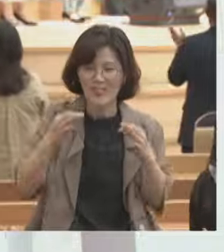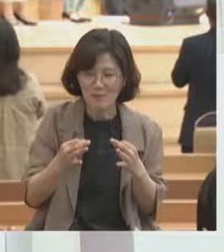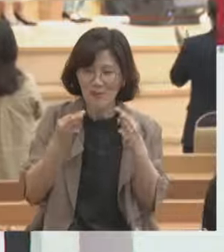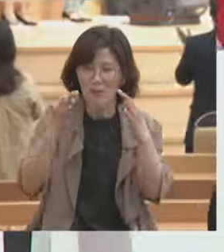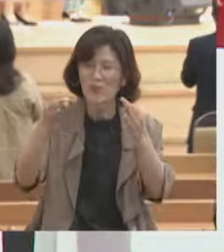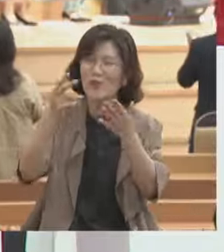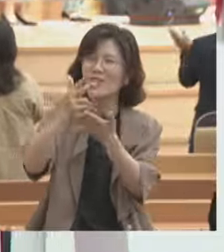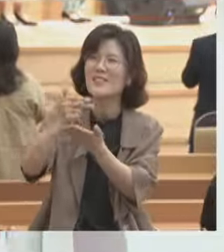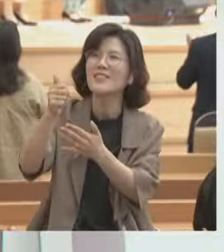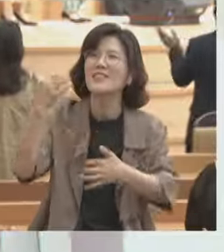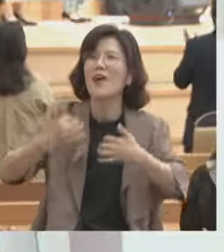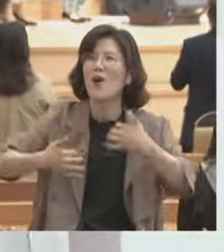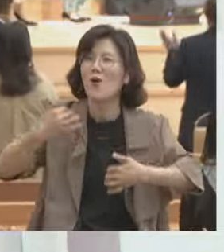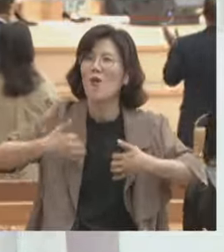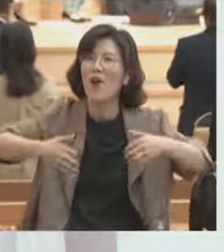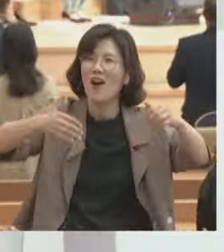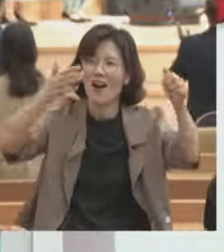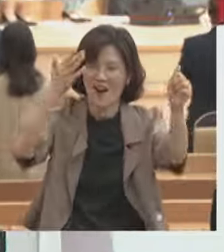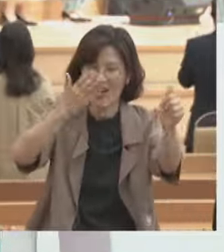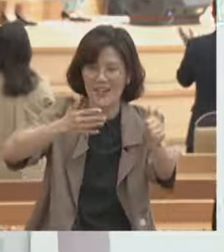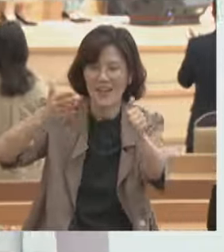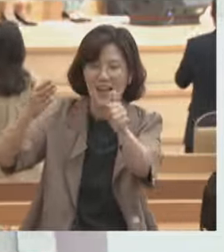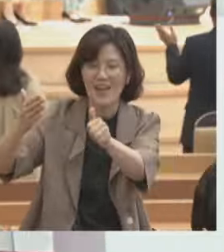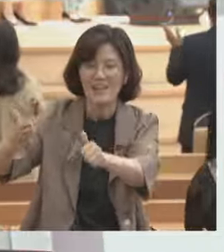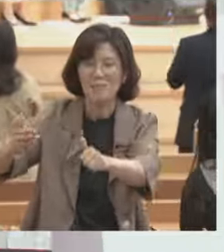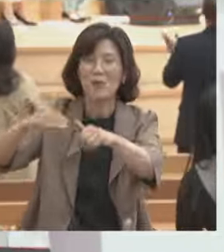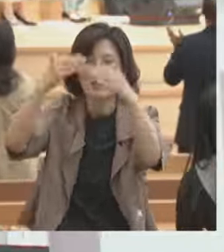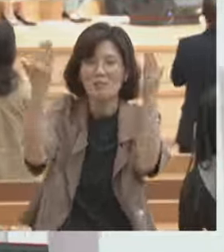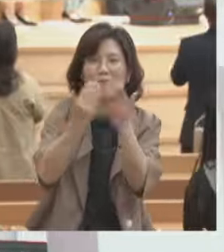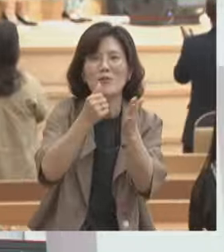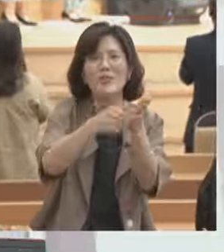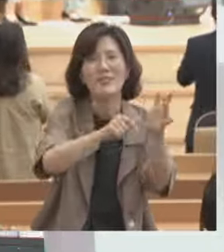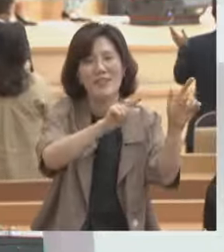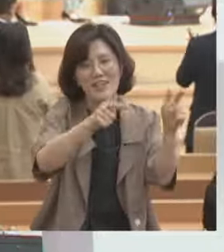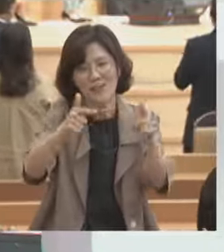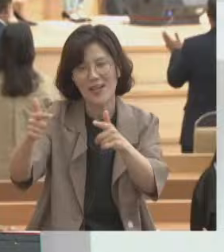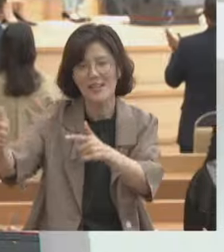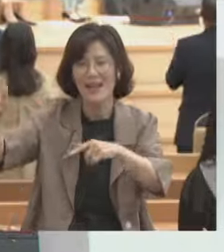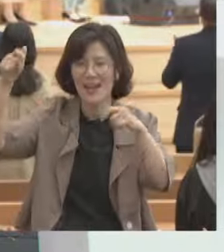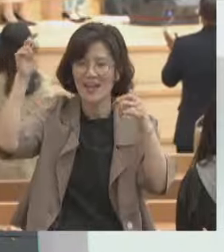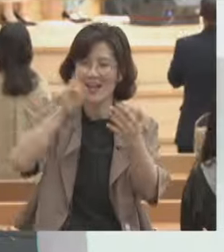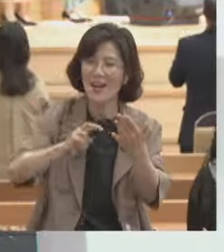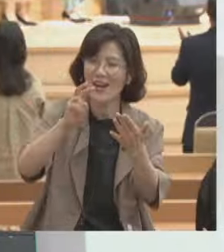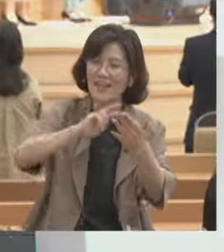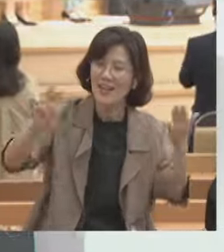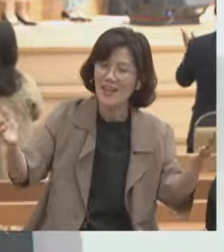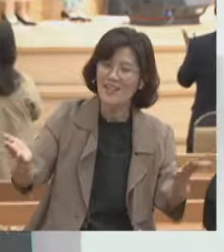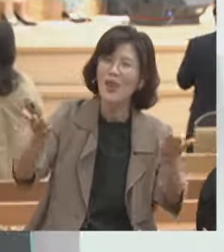전심으로 주를 즐거워하라. 모든 만물들아 찬양.